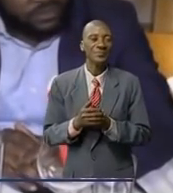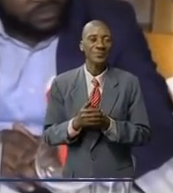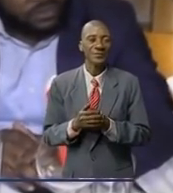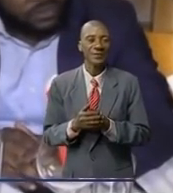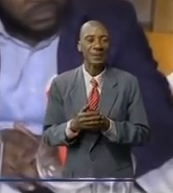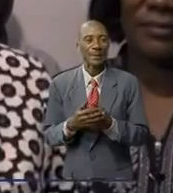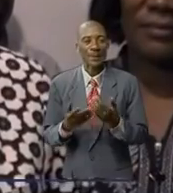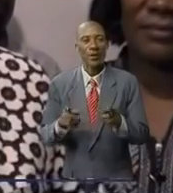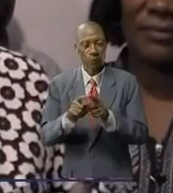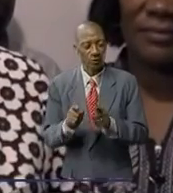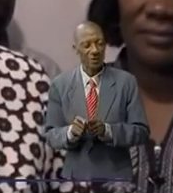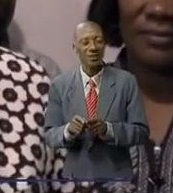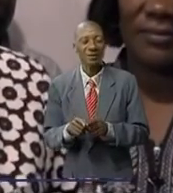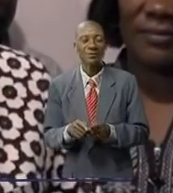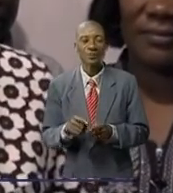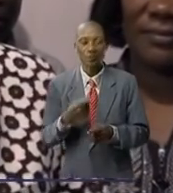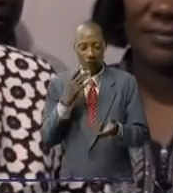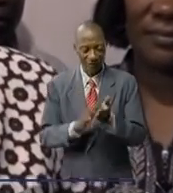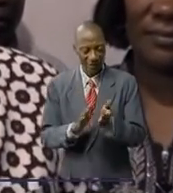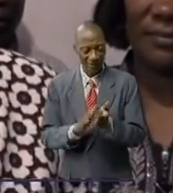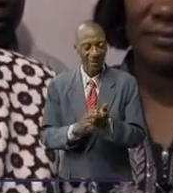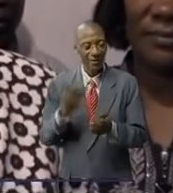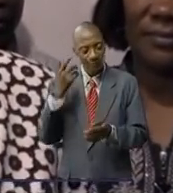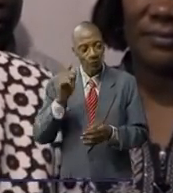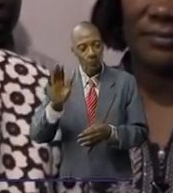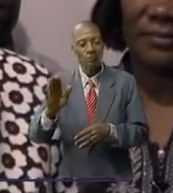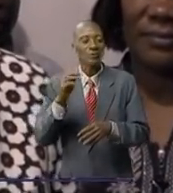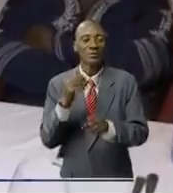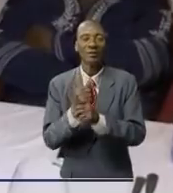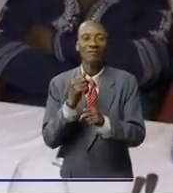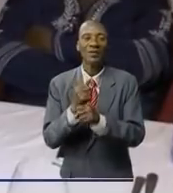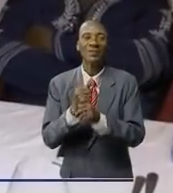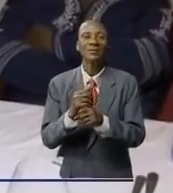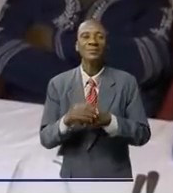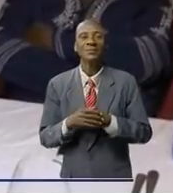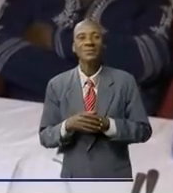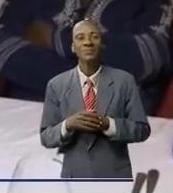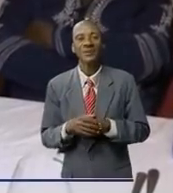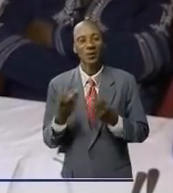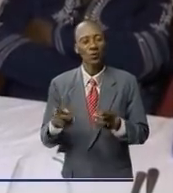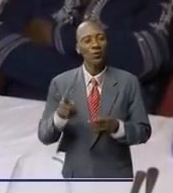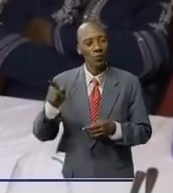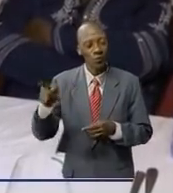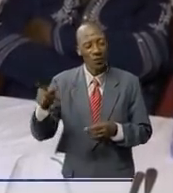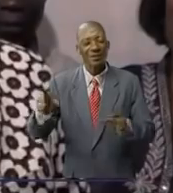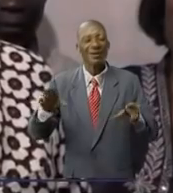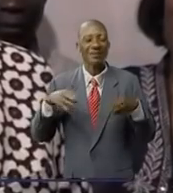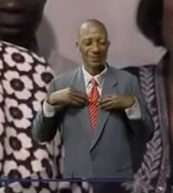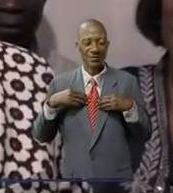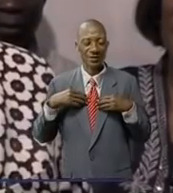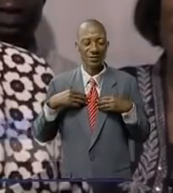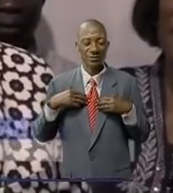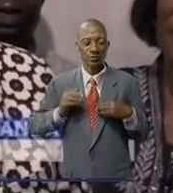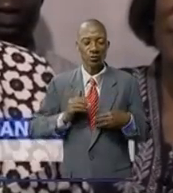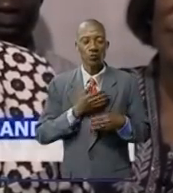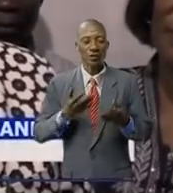président de la République reçoive en délégation entière les sénateurs du Grand Équateur. Il a très bien accueilli nos propositions et il s'est